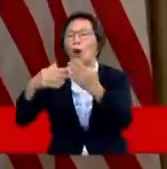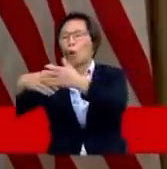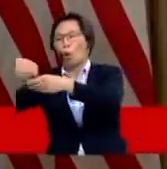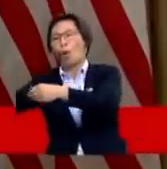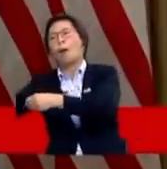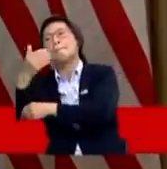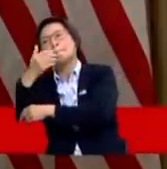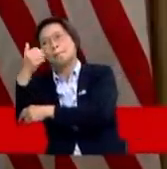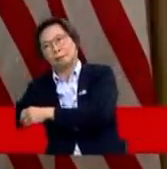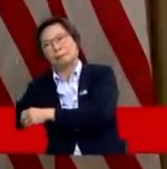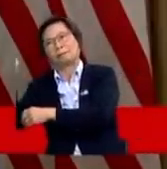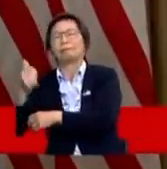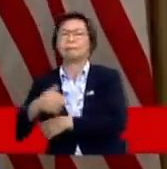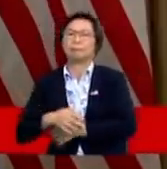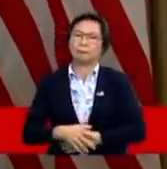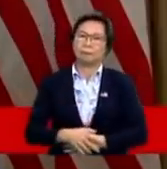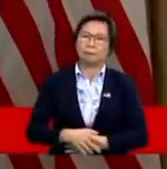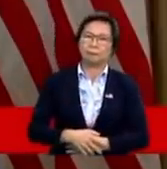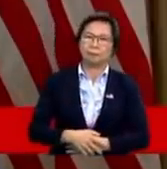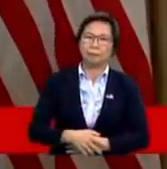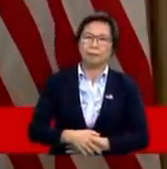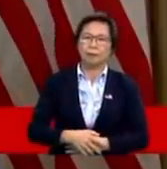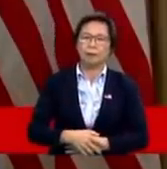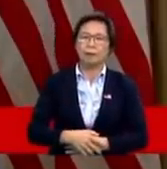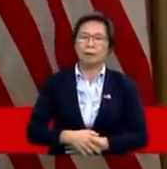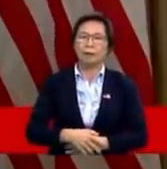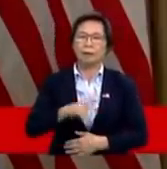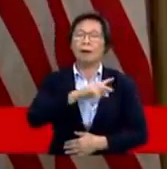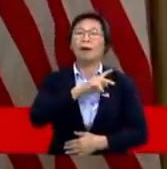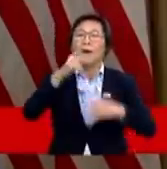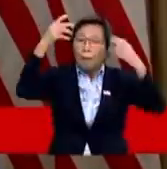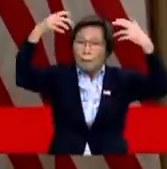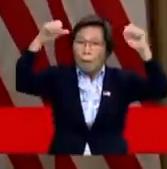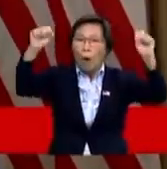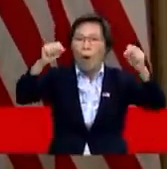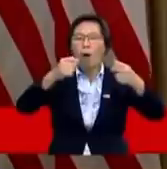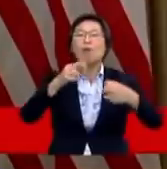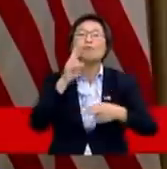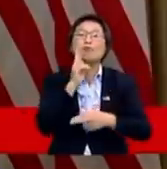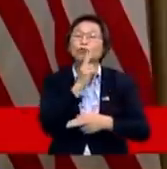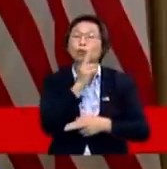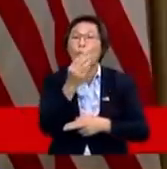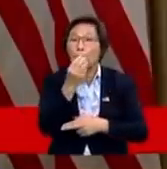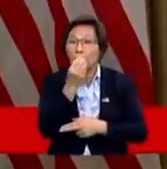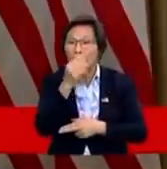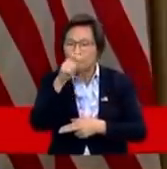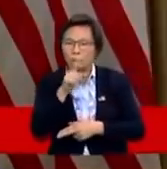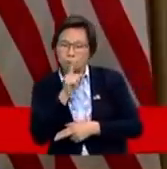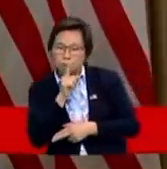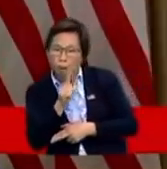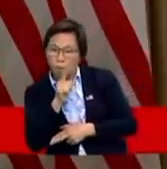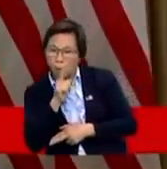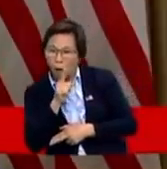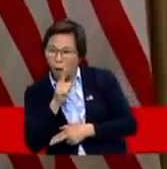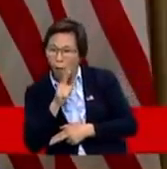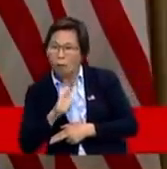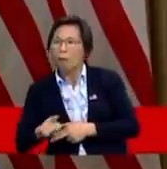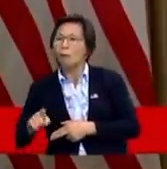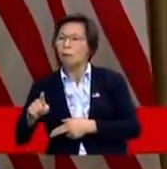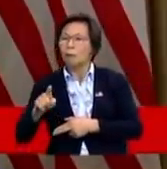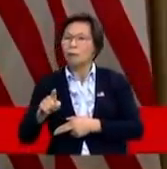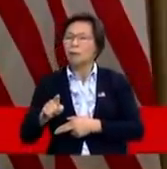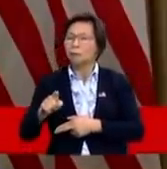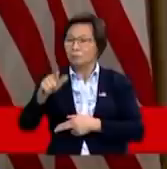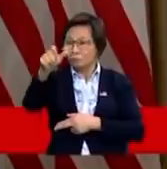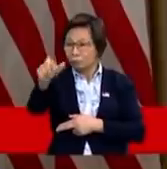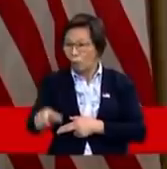premis Hai gempanya elah pemilik premis kedai makan perlu pastikan mereka yang memasuki